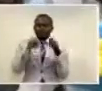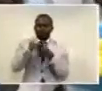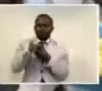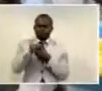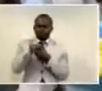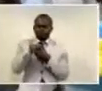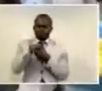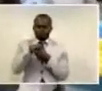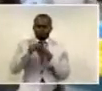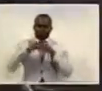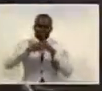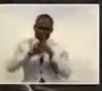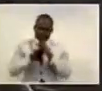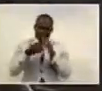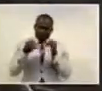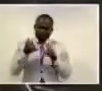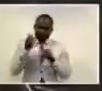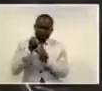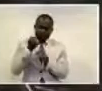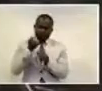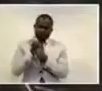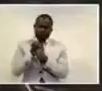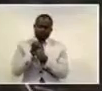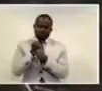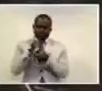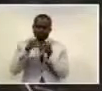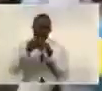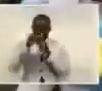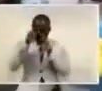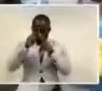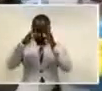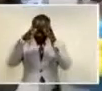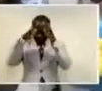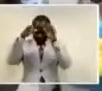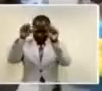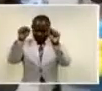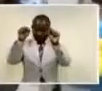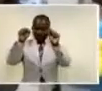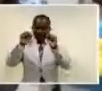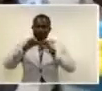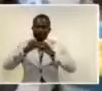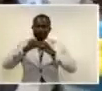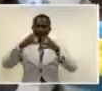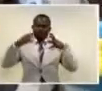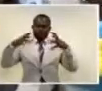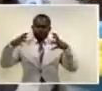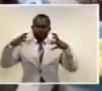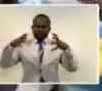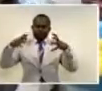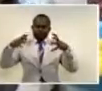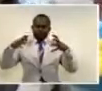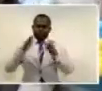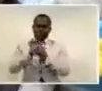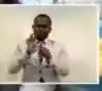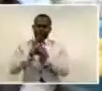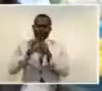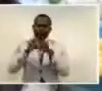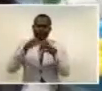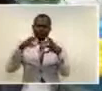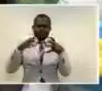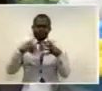muri Buholandi mwaratangiye murabikora twaratangiye turi kwa nyakubahwa perezida wa repubulika ni ukubyongera uko bingana gusa no